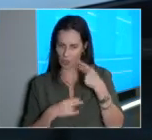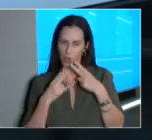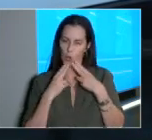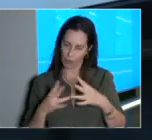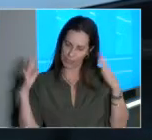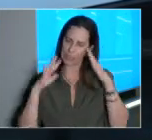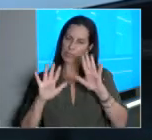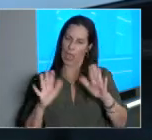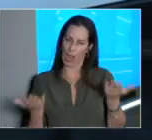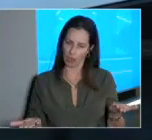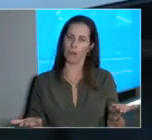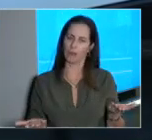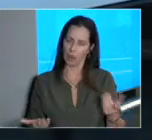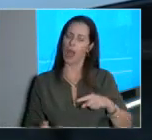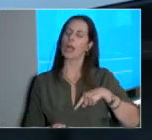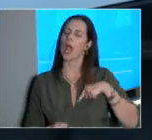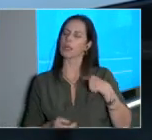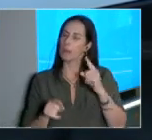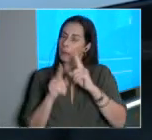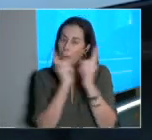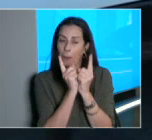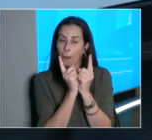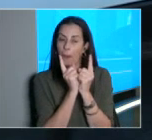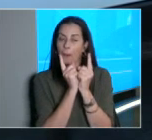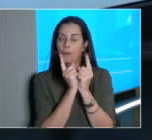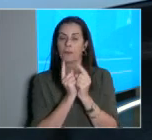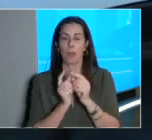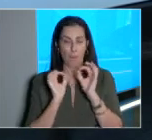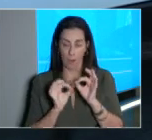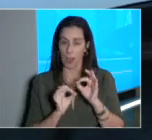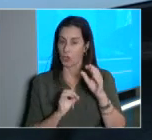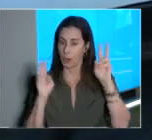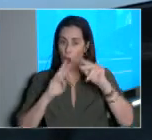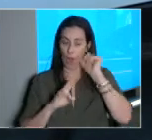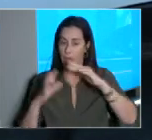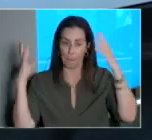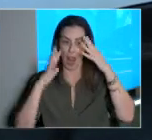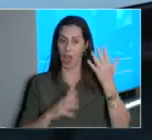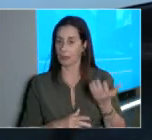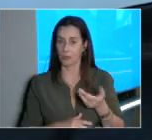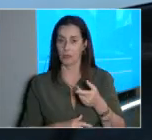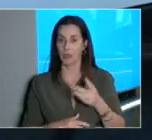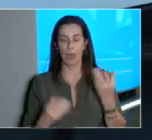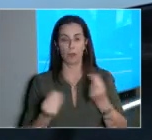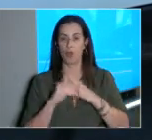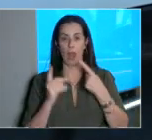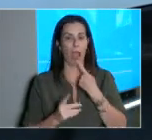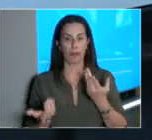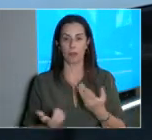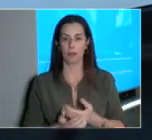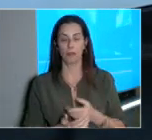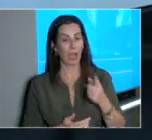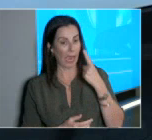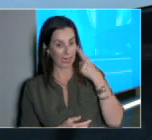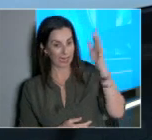תגובה היסטרית, זה לקח פרק זמן מאוד מאוד קצר, חד משמעית היסטרית, אני לא מגדיר את זה בצורה אחרת. כן, אגב, ראית